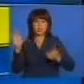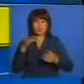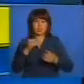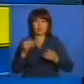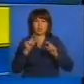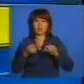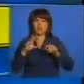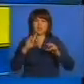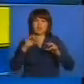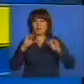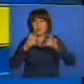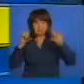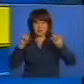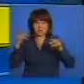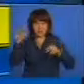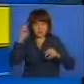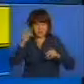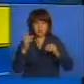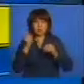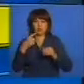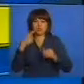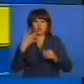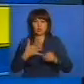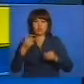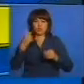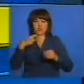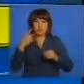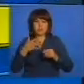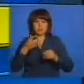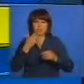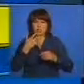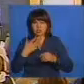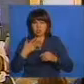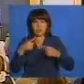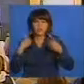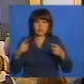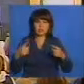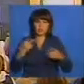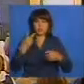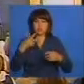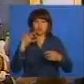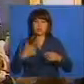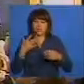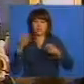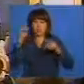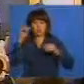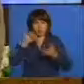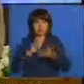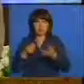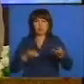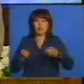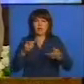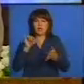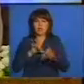өңірлердегі Назарбаев зияткерлік мектептерінен 150 мұғалім, 165 шетелдік педагог және басқа 35 мектептің өкілдері қатысты.